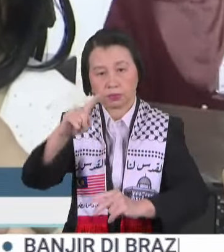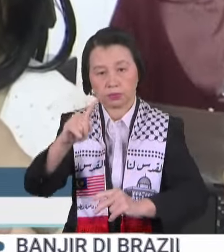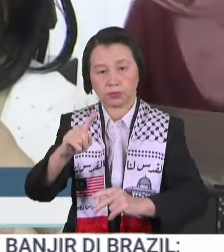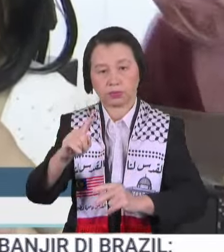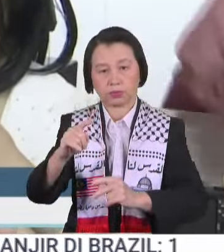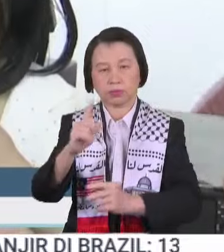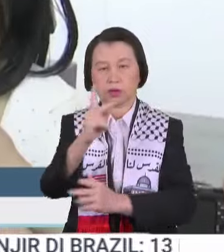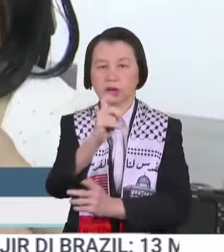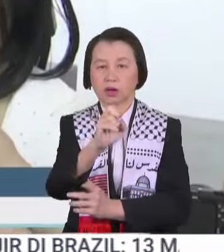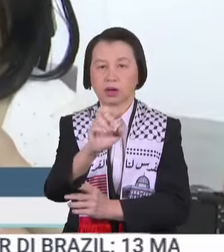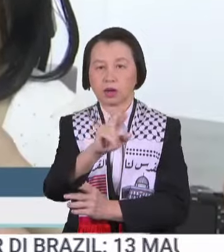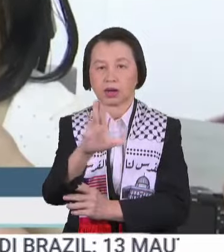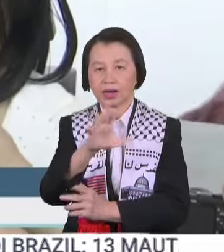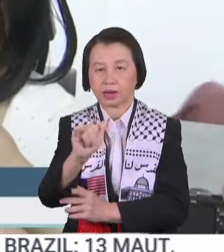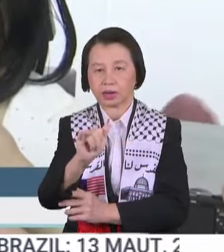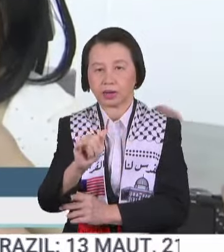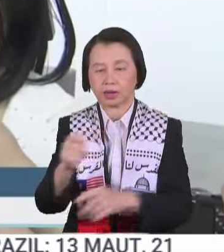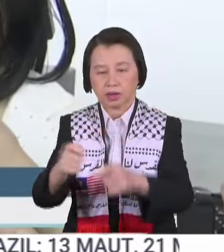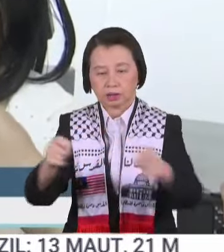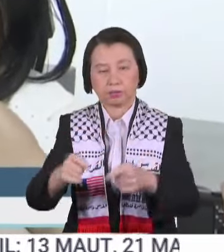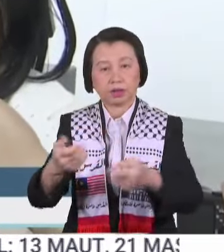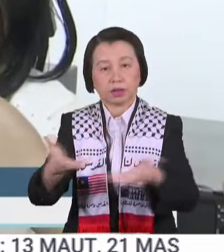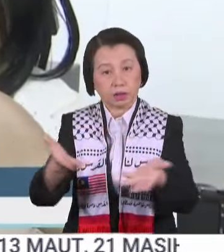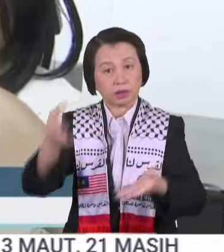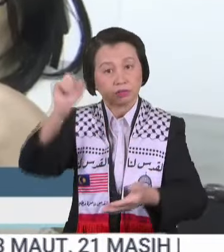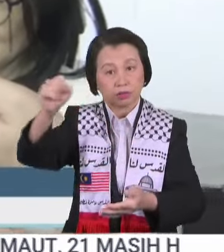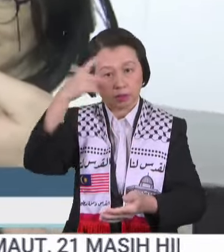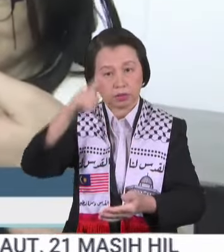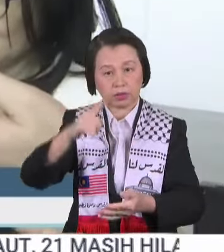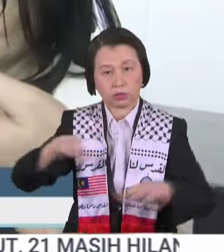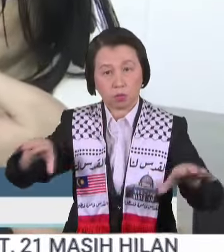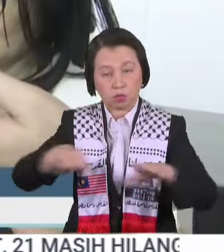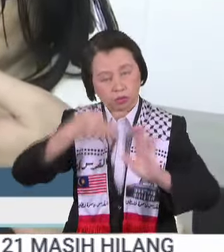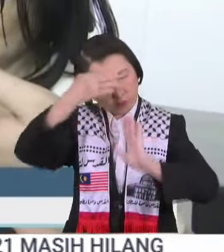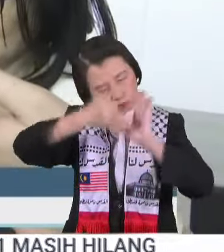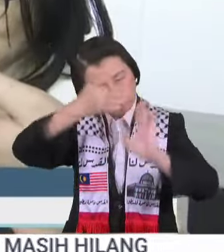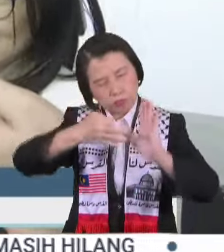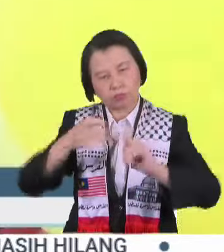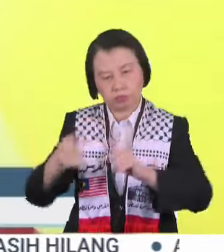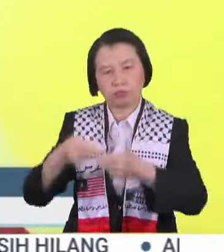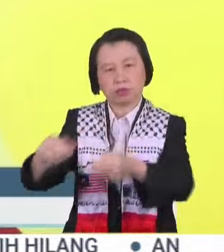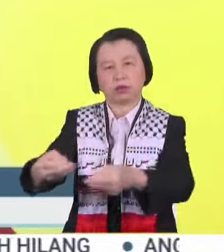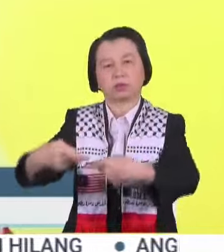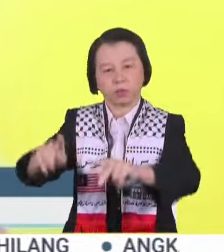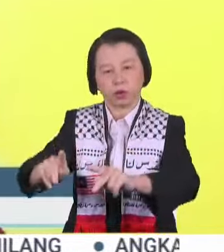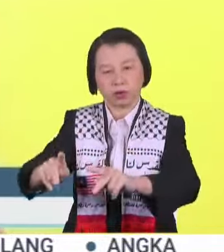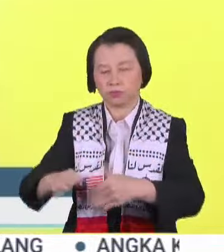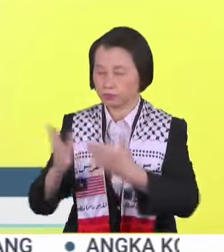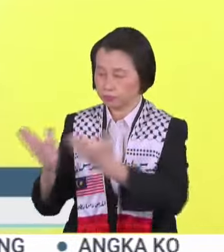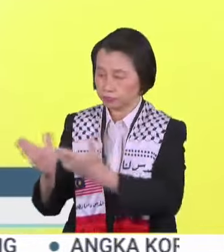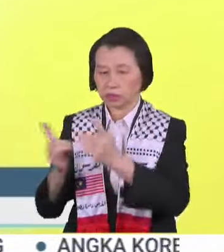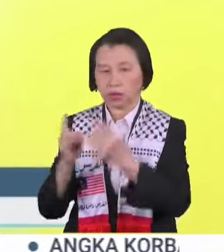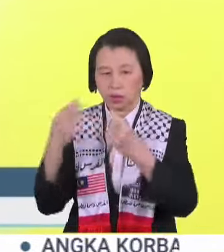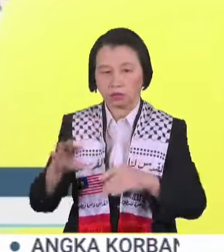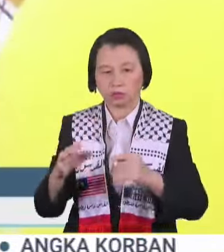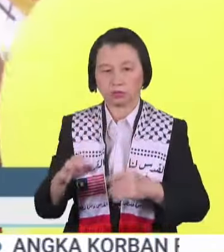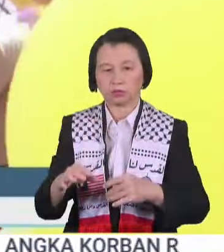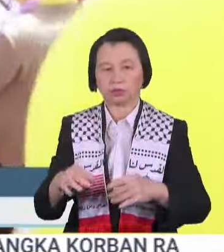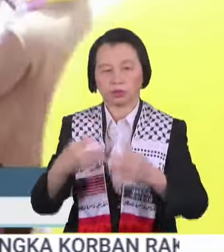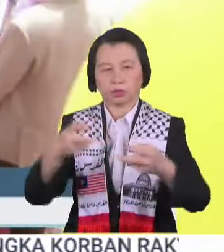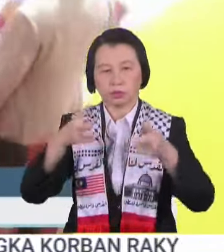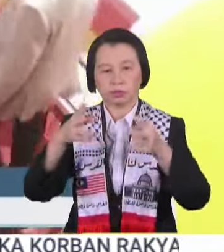pengkarya-pengkarya tempatan Sabah untuk menerbitkan filem dan menayangkan filem. Mereka ditemui media selepas acara